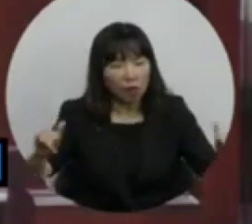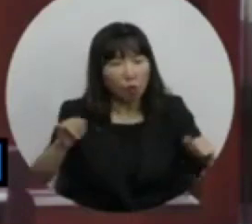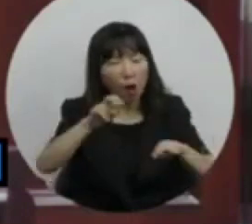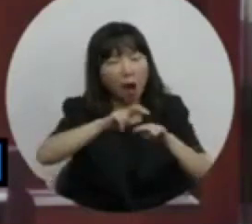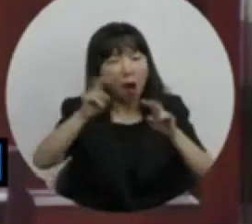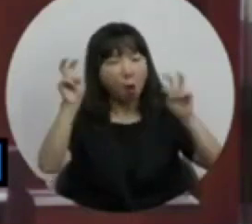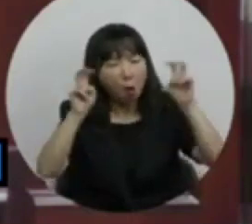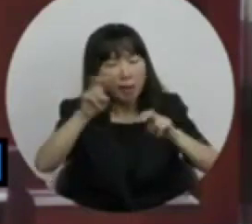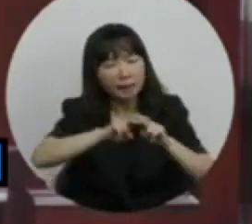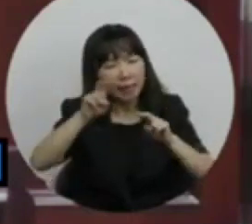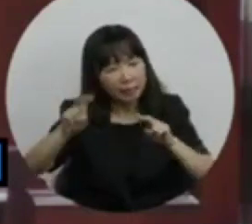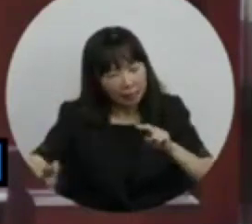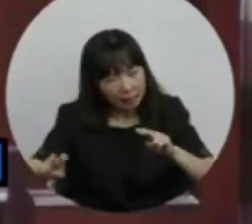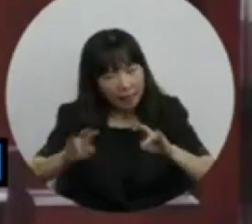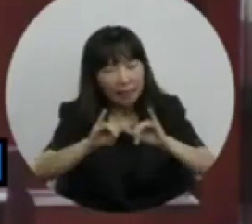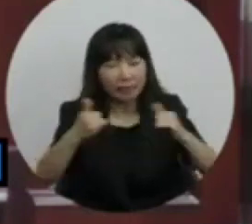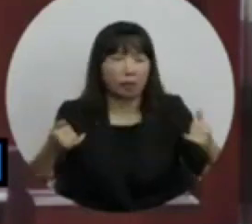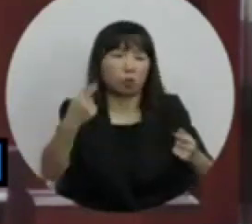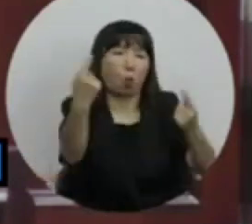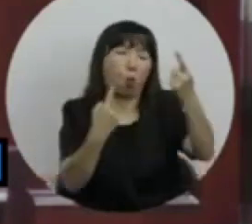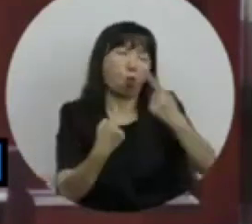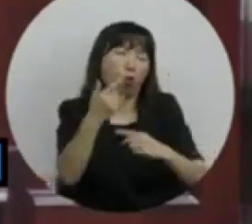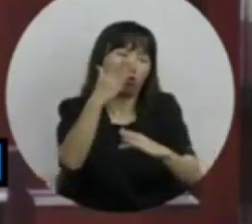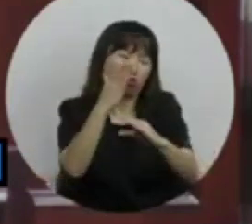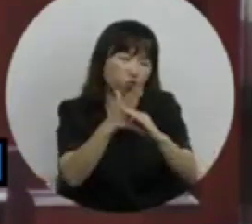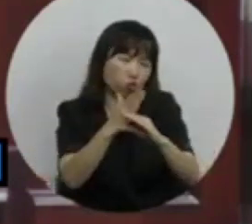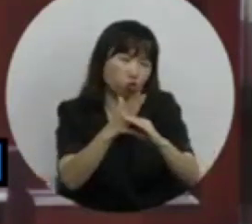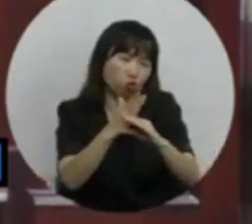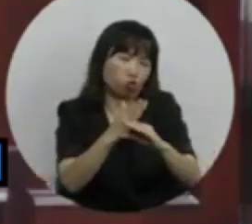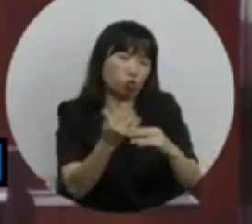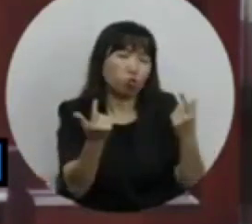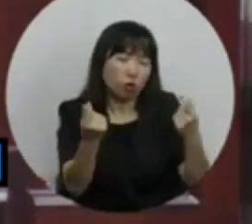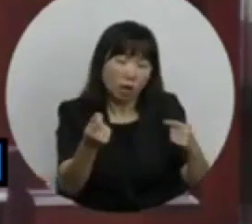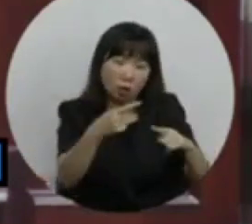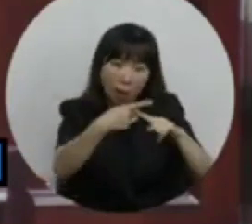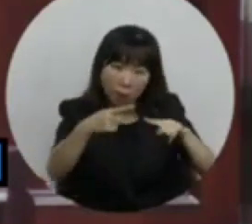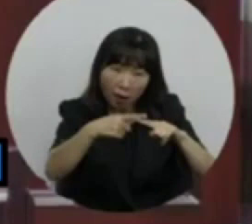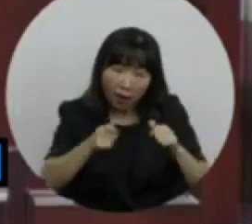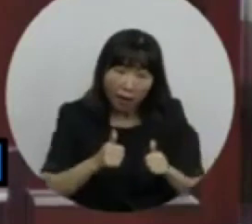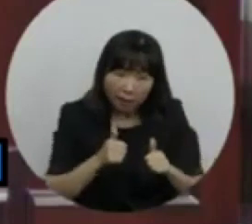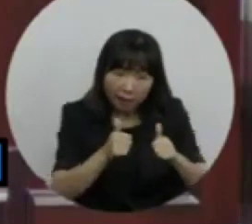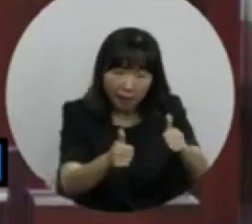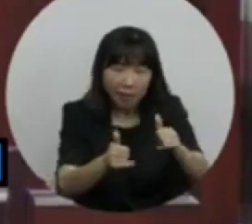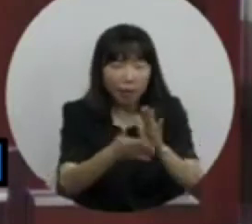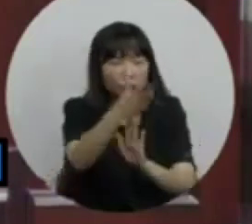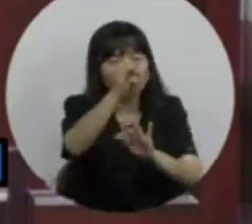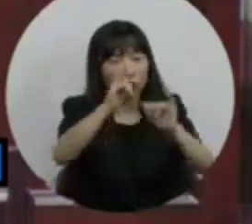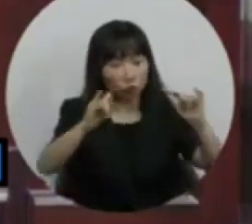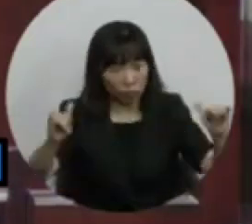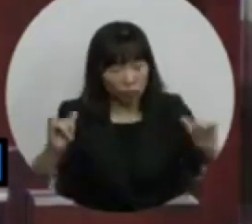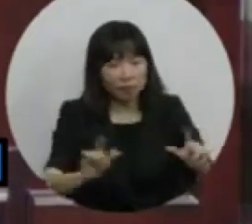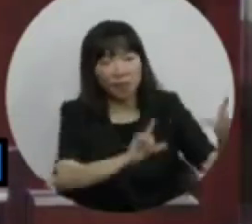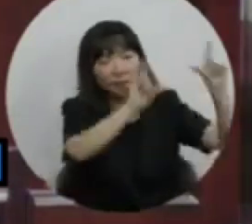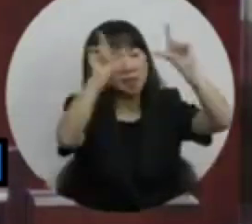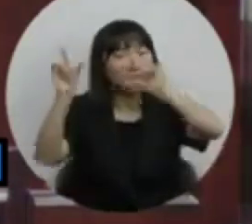은퇴자들이 유입도 두드러집니다. 이러한 분석에 따라 우리 시는 주민들이 생활 편의를 위한 다양한